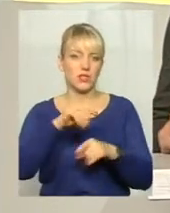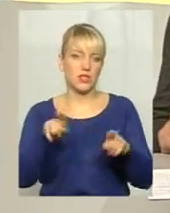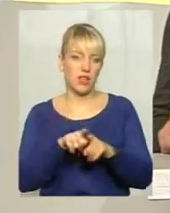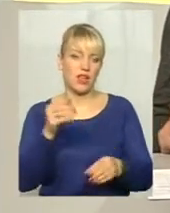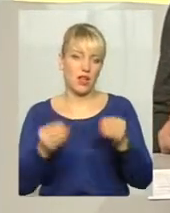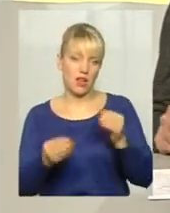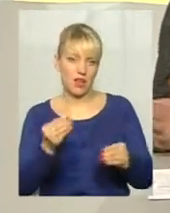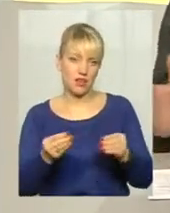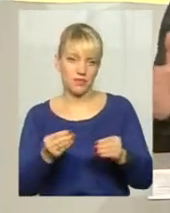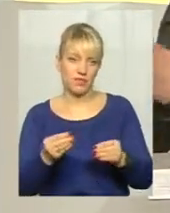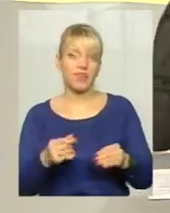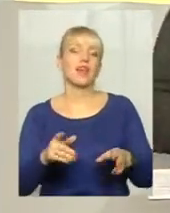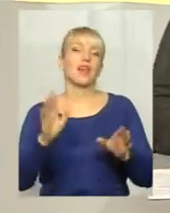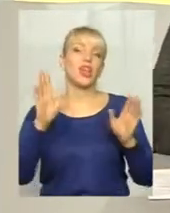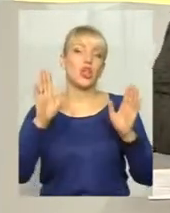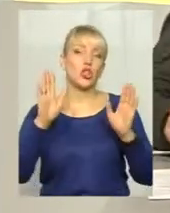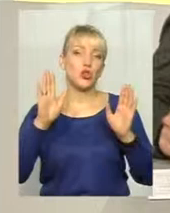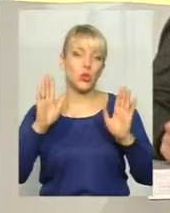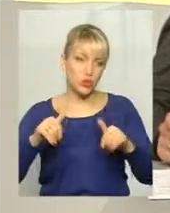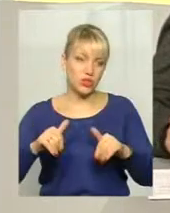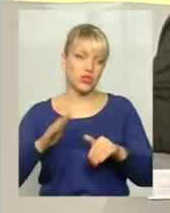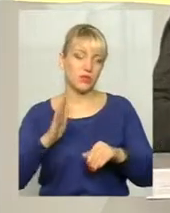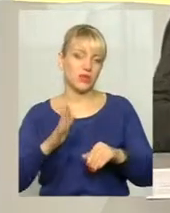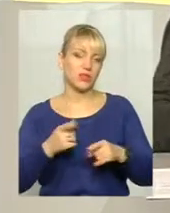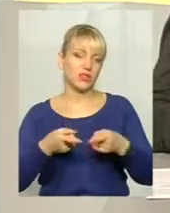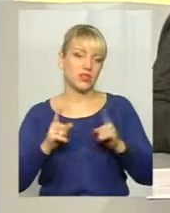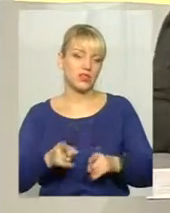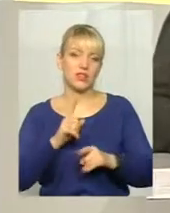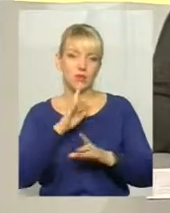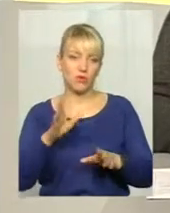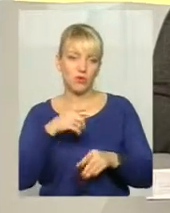тоді. І тоді, я думаю, що ми дійсно